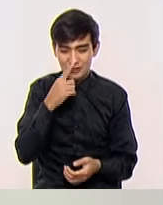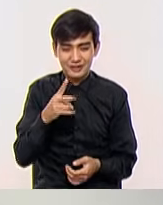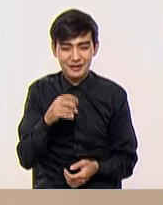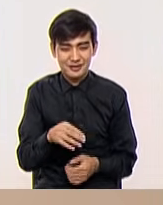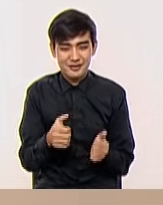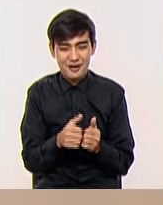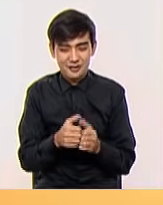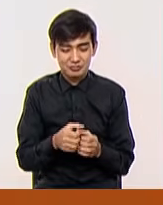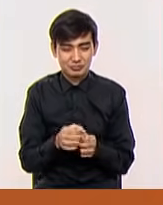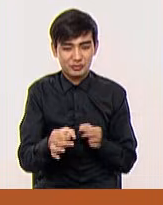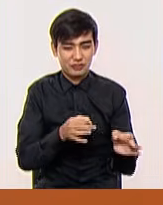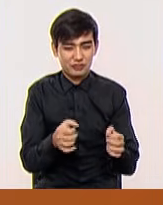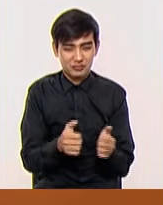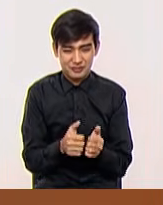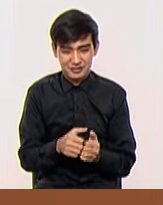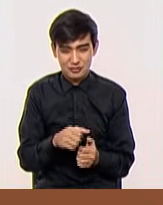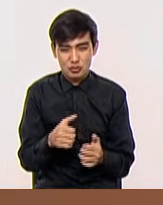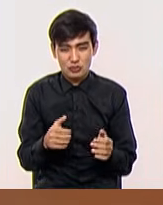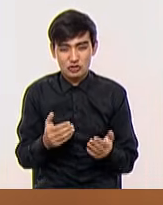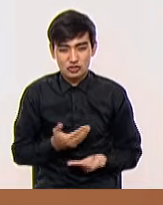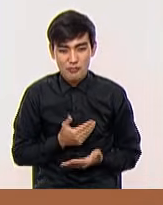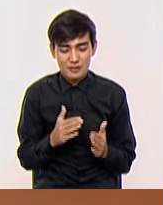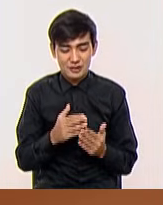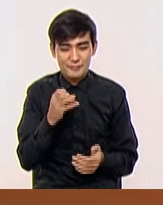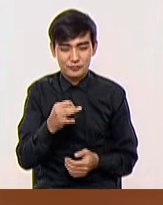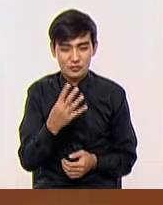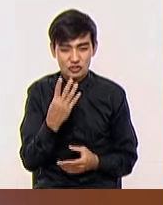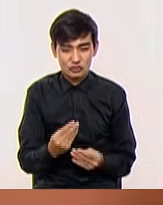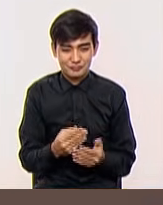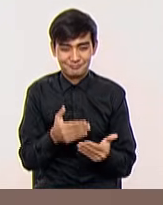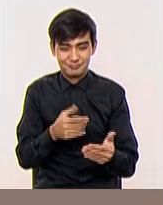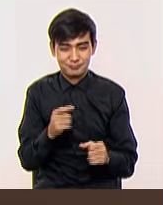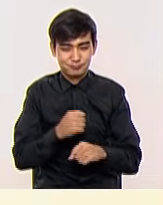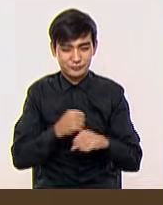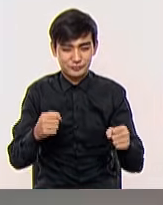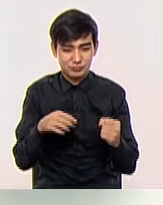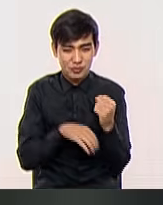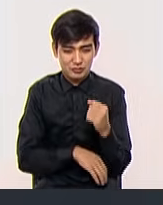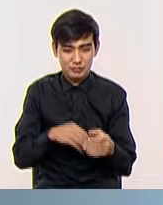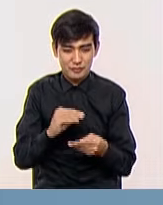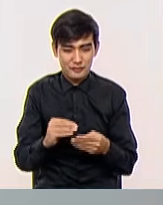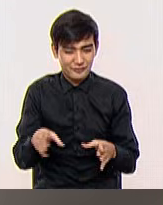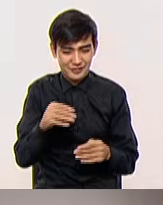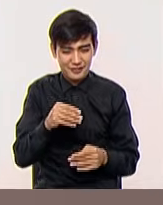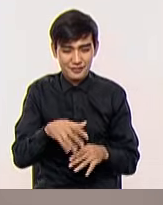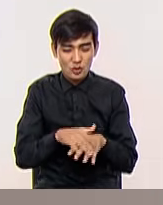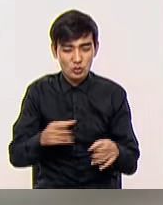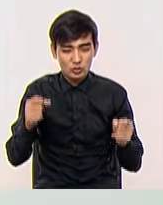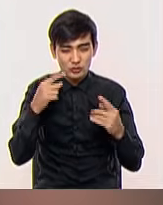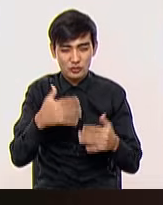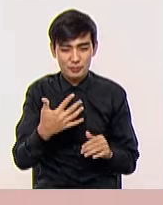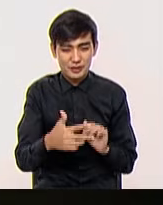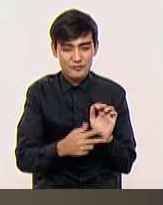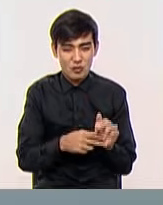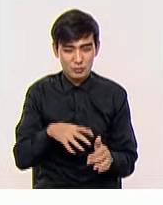елді мекендердің маңындағы қоймаға апарғаны 4 күн бұрын Жамбыл облысындағы жойқын жарылыстан соң бүкіл халыққа белгілі болды. 58